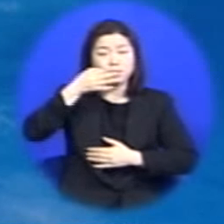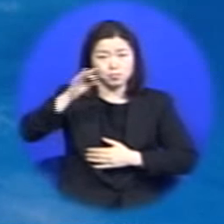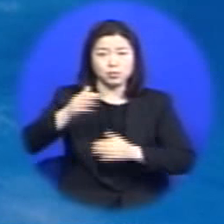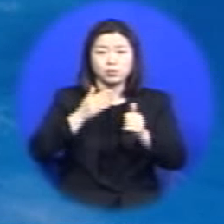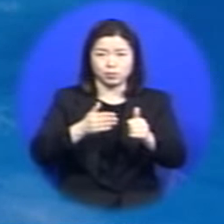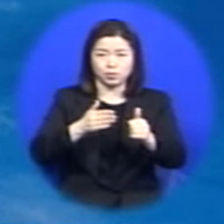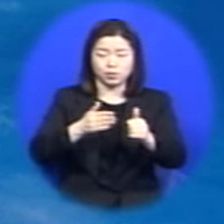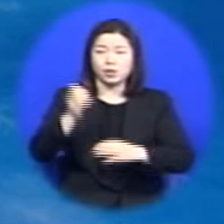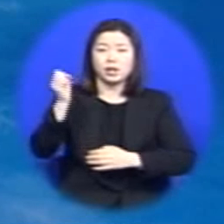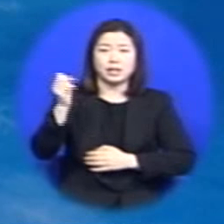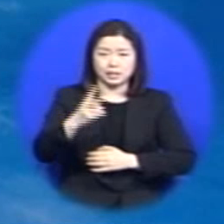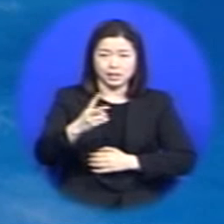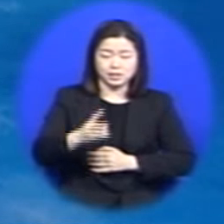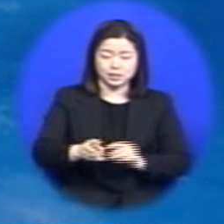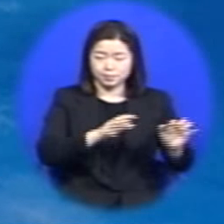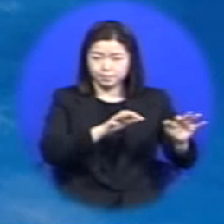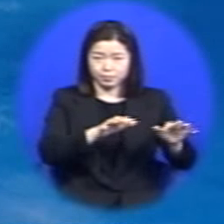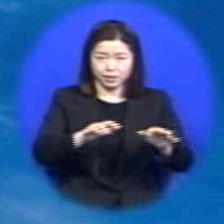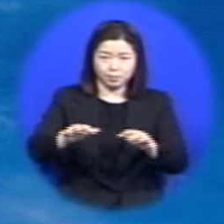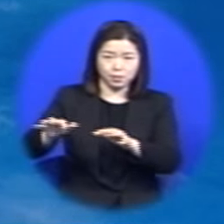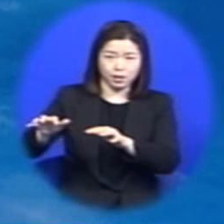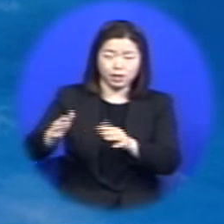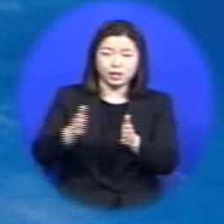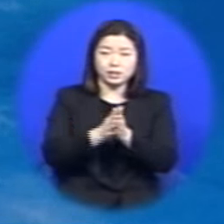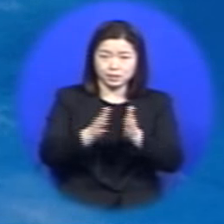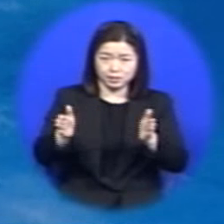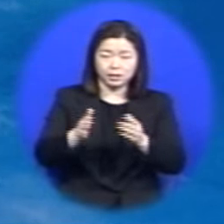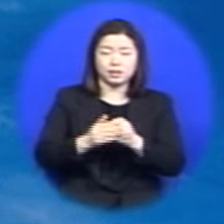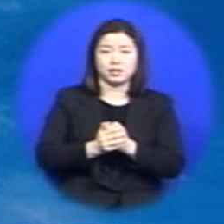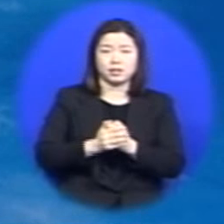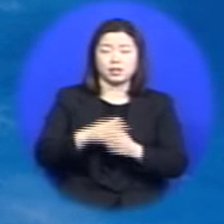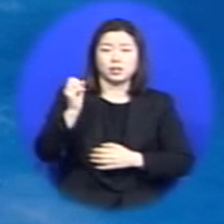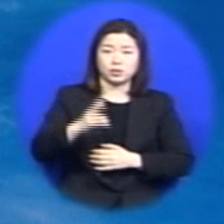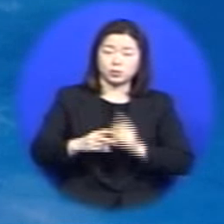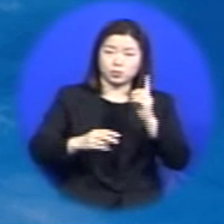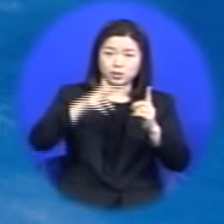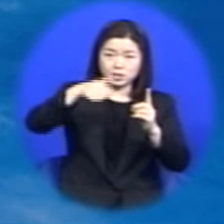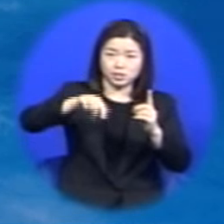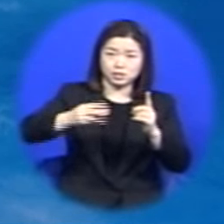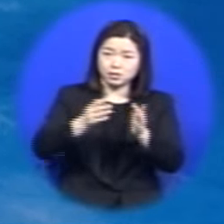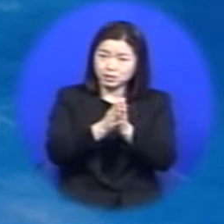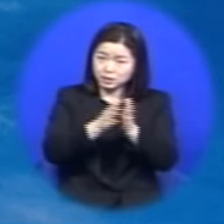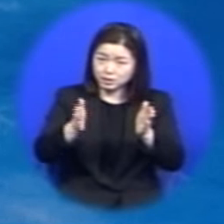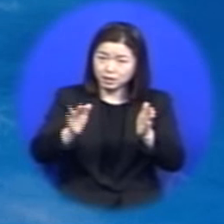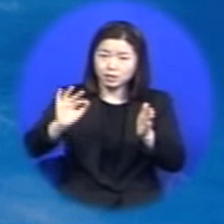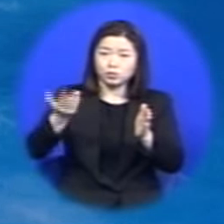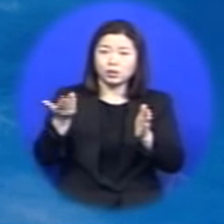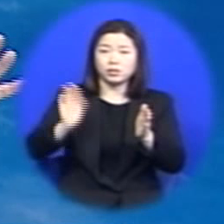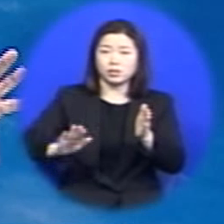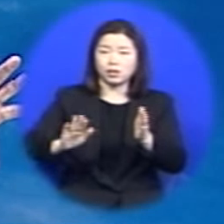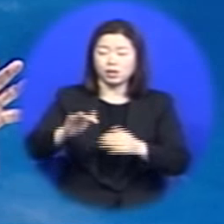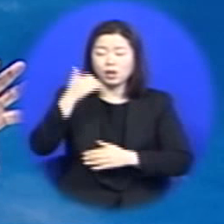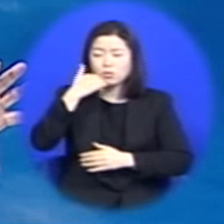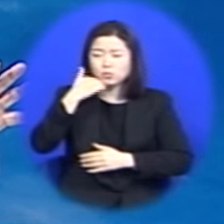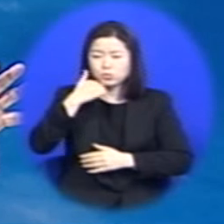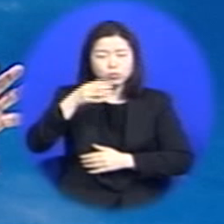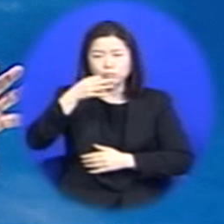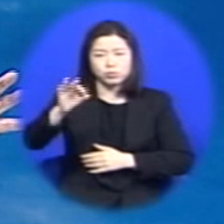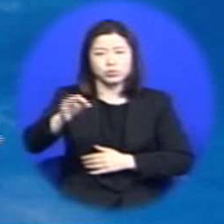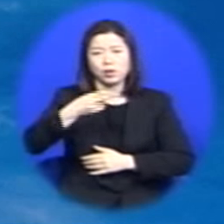다시 전주를 부탁을 했습니다. 그리고 1절이 시작이 되는데 아무도 안 부르는